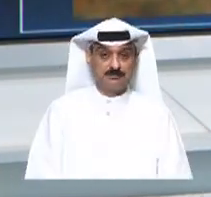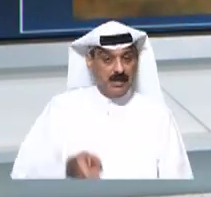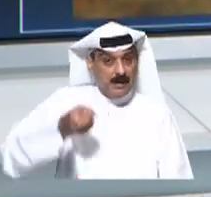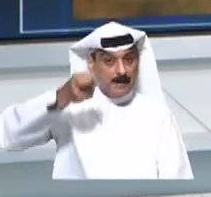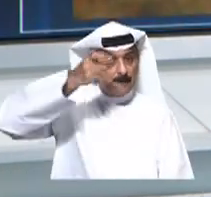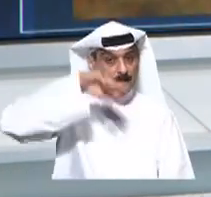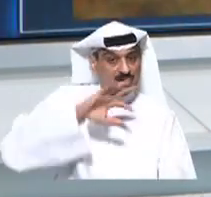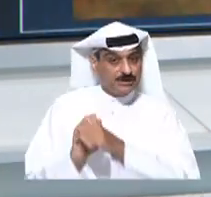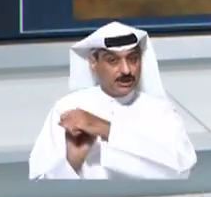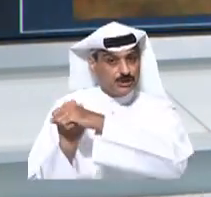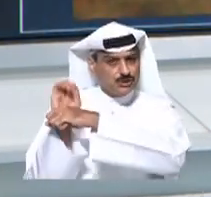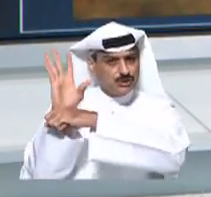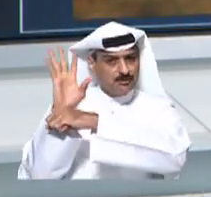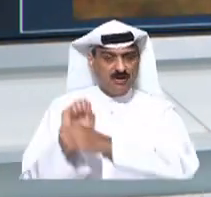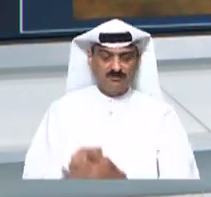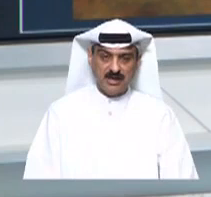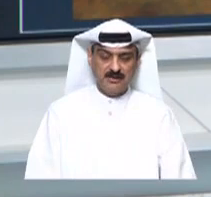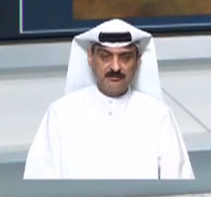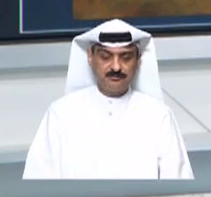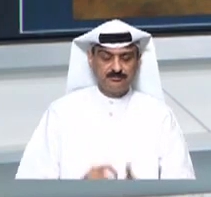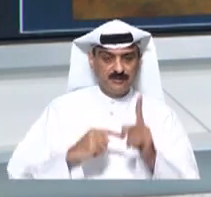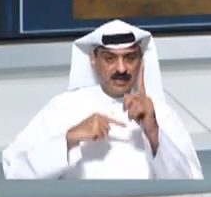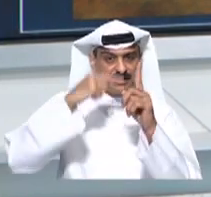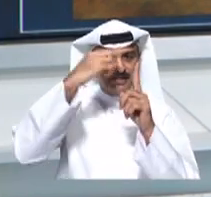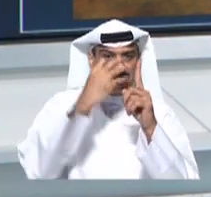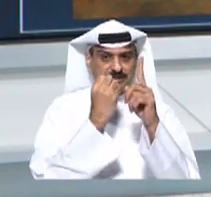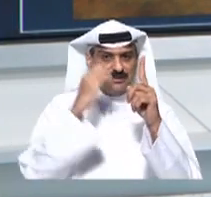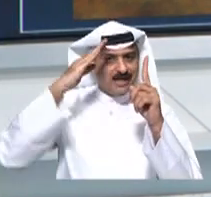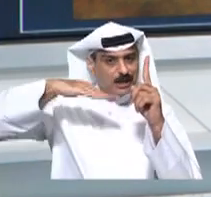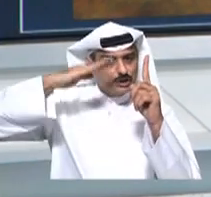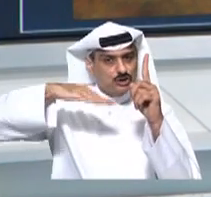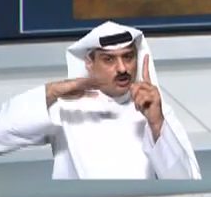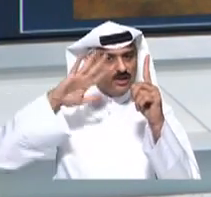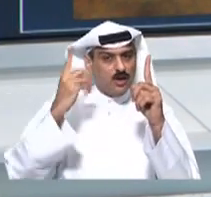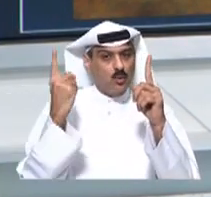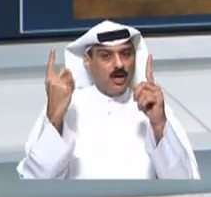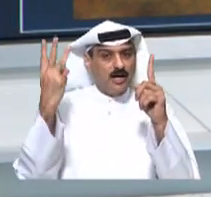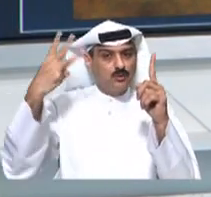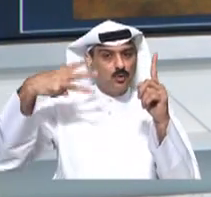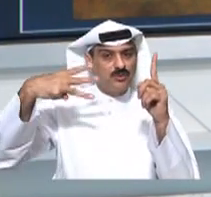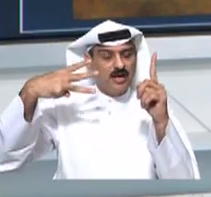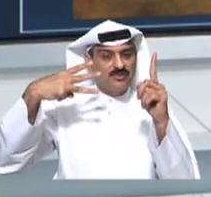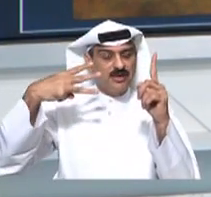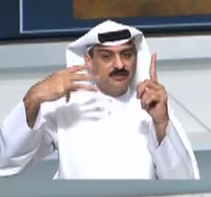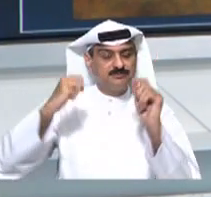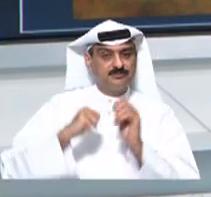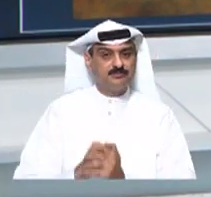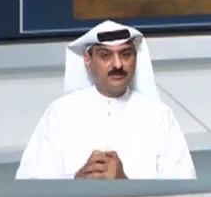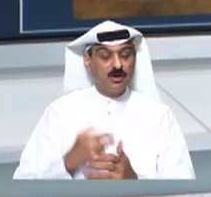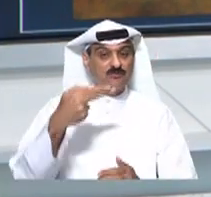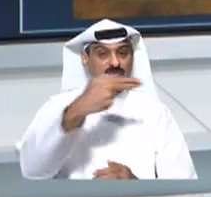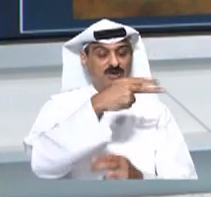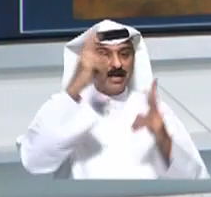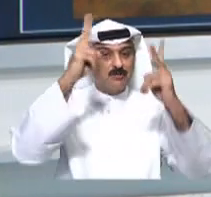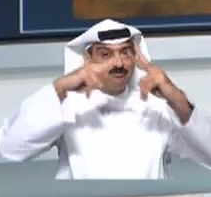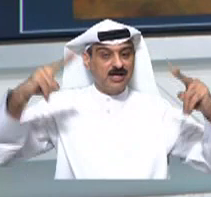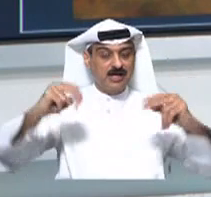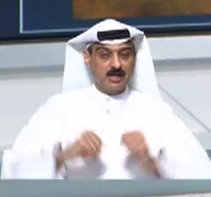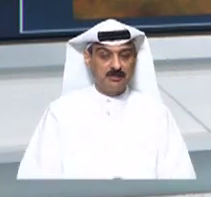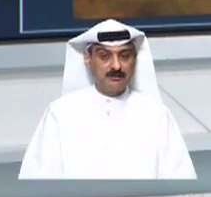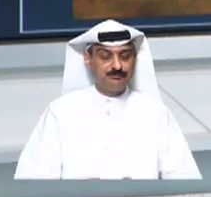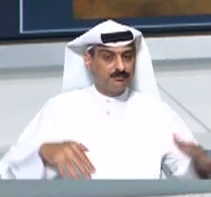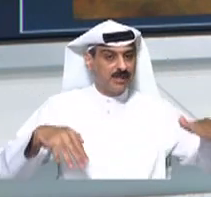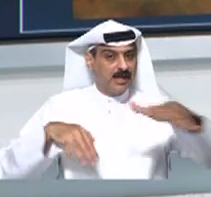صباح الأولى من نهار يوم الغد، درجات الحرارة الصغرى متوقعة متفاوتة ما بين 31 درجة مئوية في المناطق الغربية، المناطق